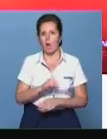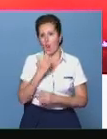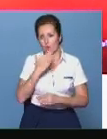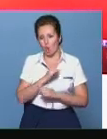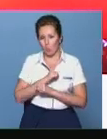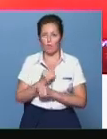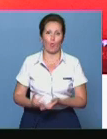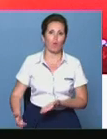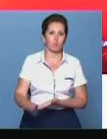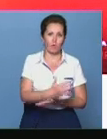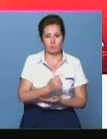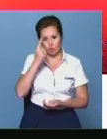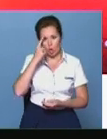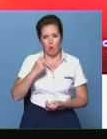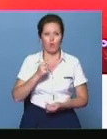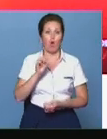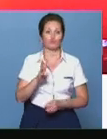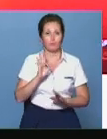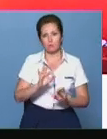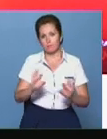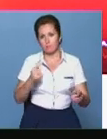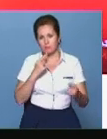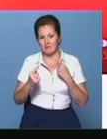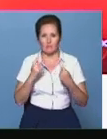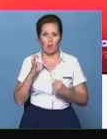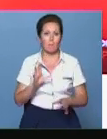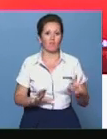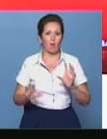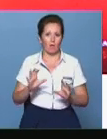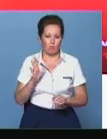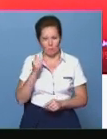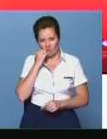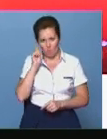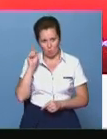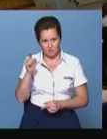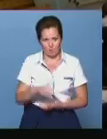будет говорить с Дмитрием Медведевым на этой неделе в Москве. Все подробности у Марины Баль.